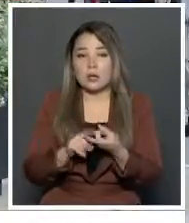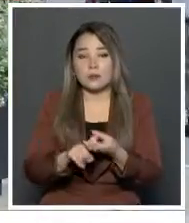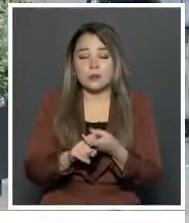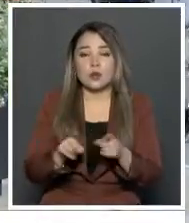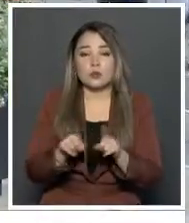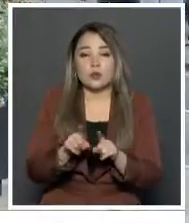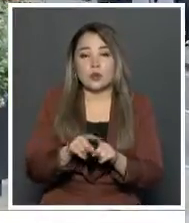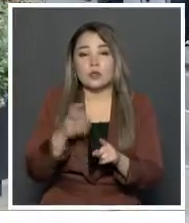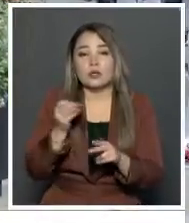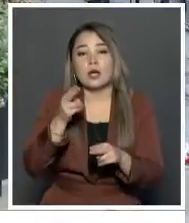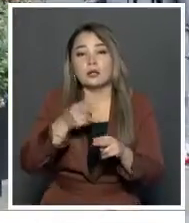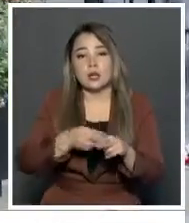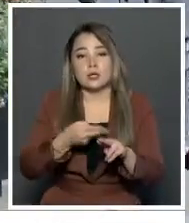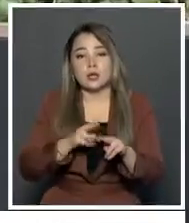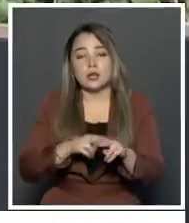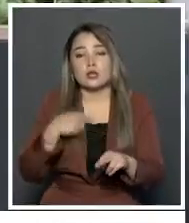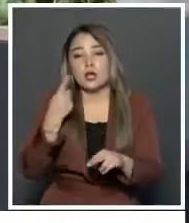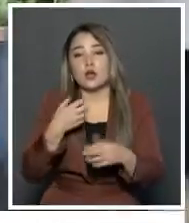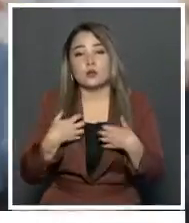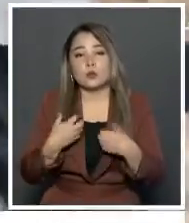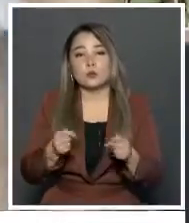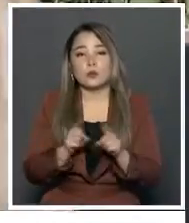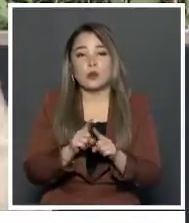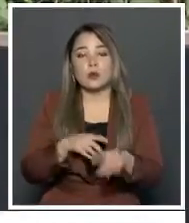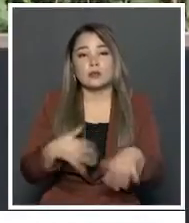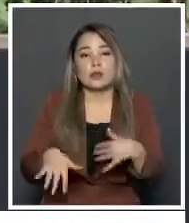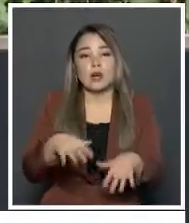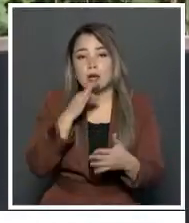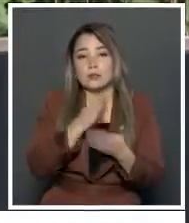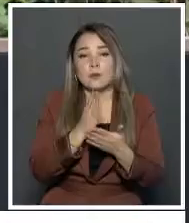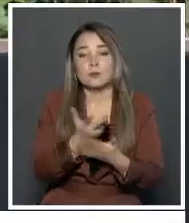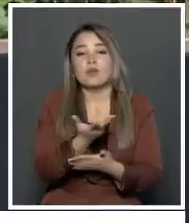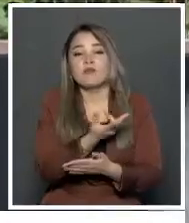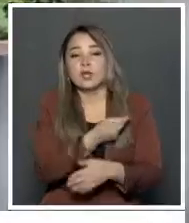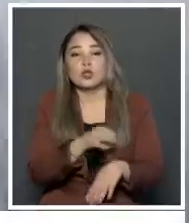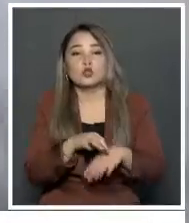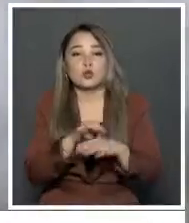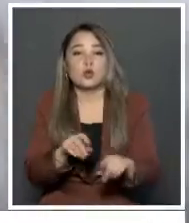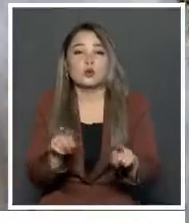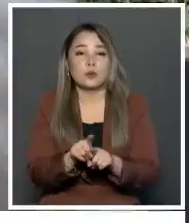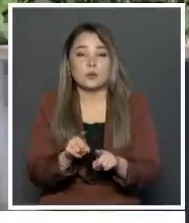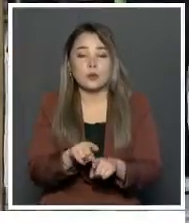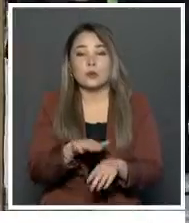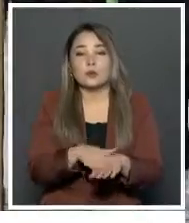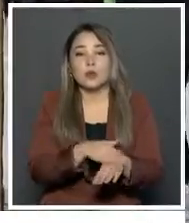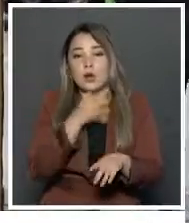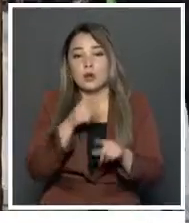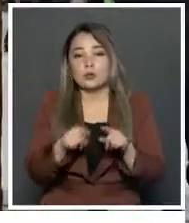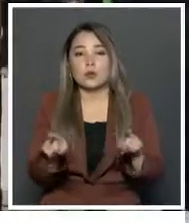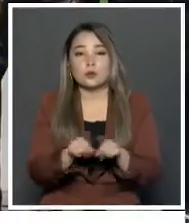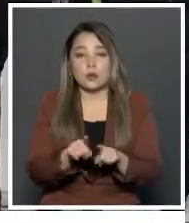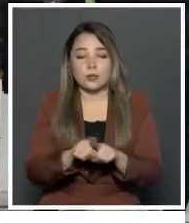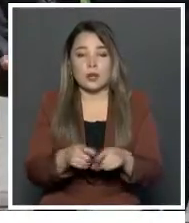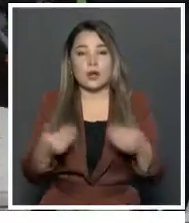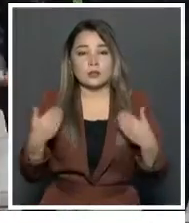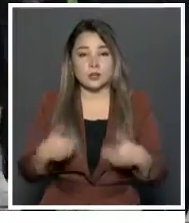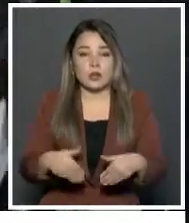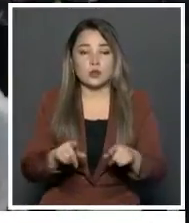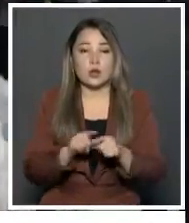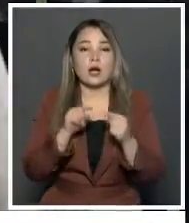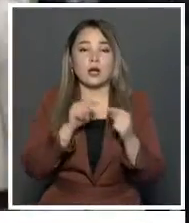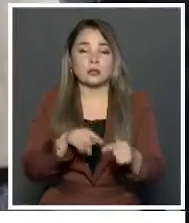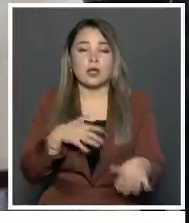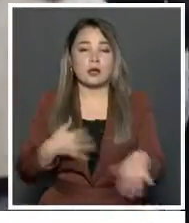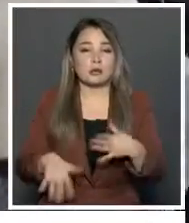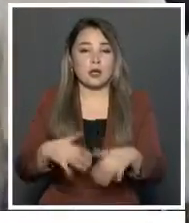алуының тағы бір себебі халықтың иммунитетінің әлсіреуінде. Вакциналау жүргізілгеннен кейін біраз уақыт өткендіктен ағзаның вирусқа қарсы күші